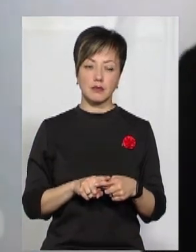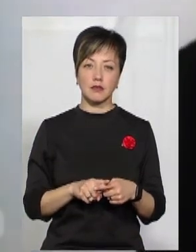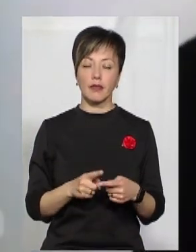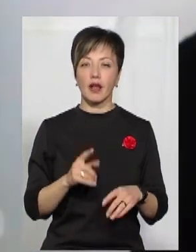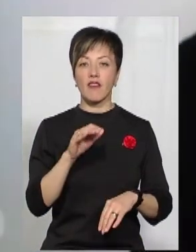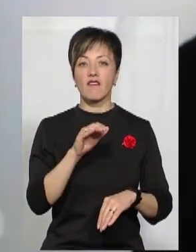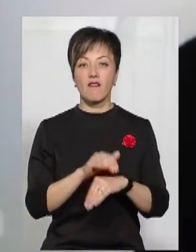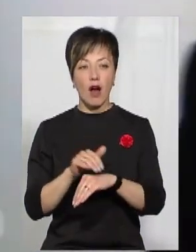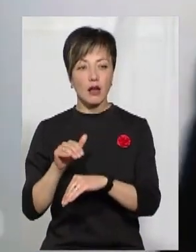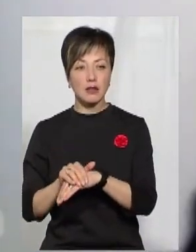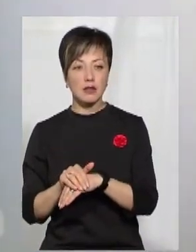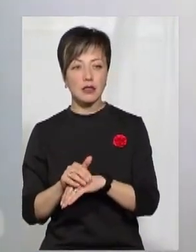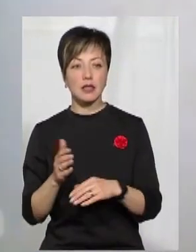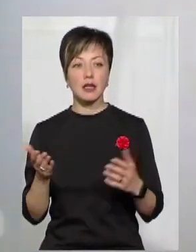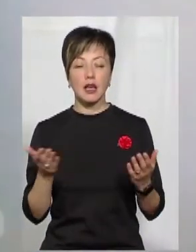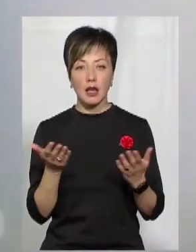факти, які